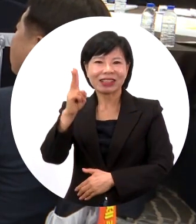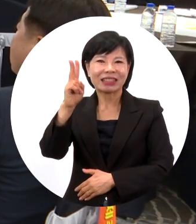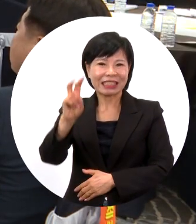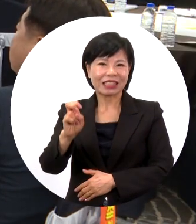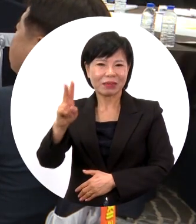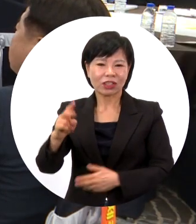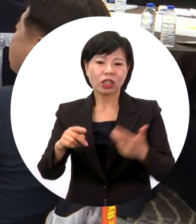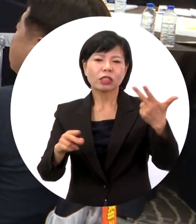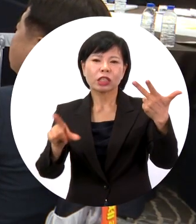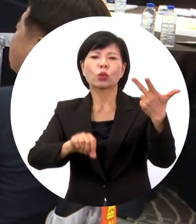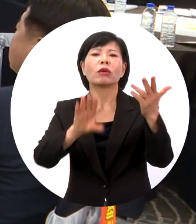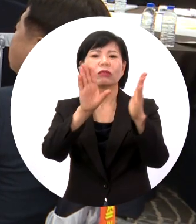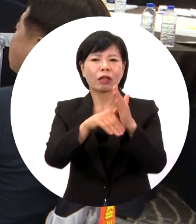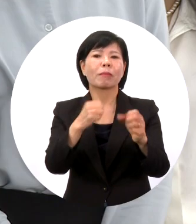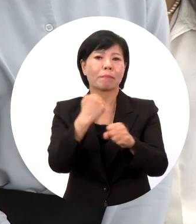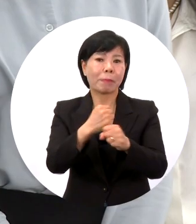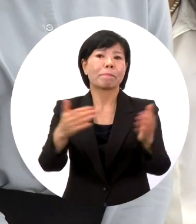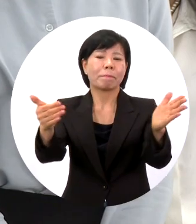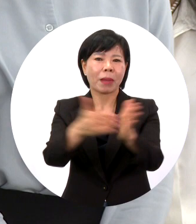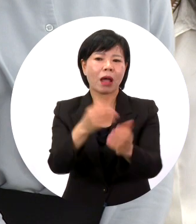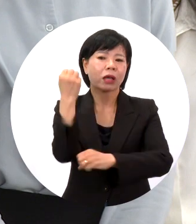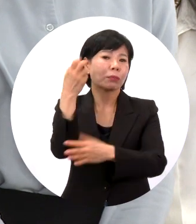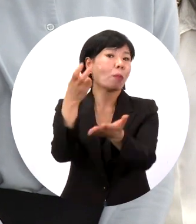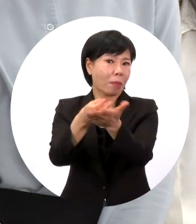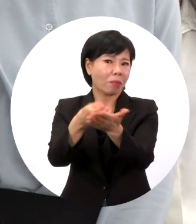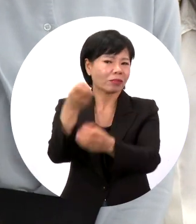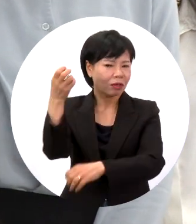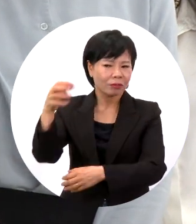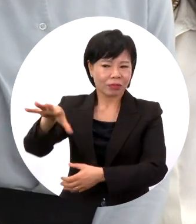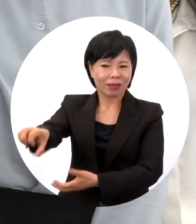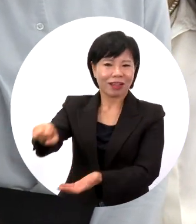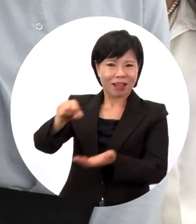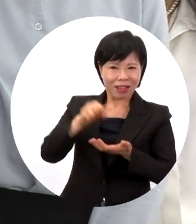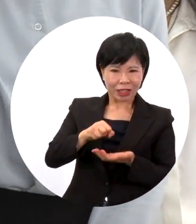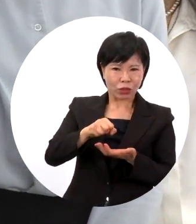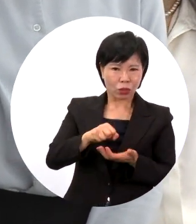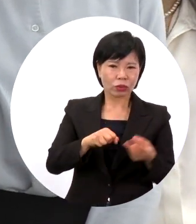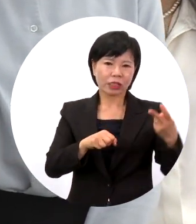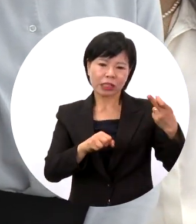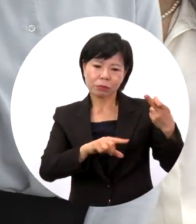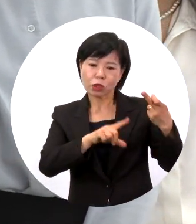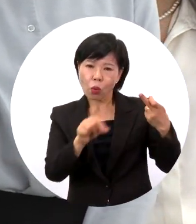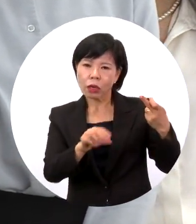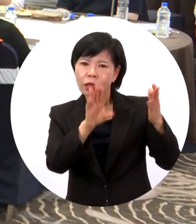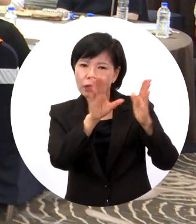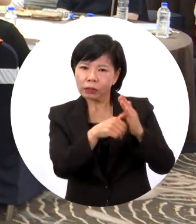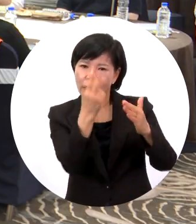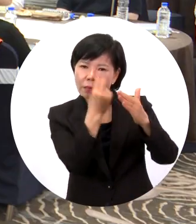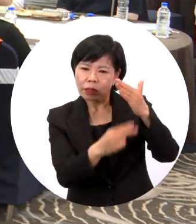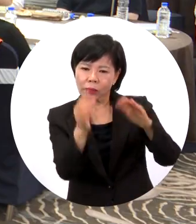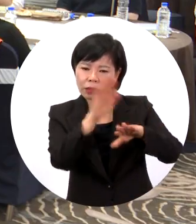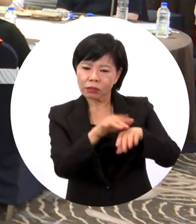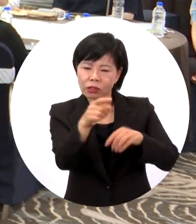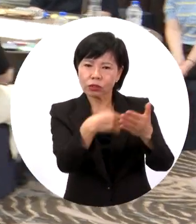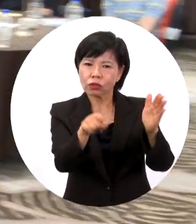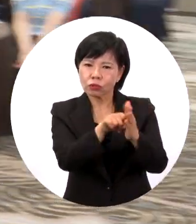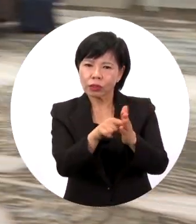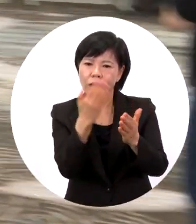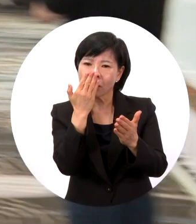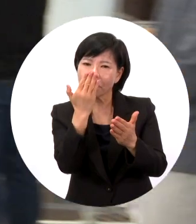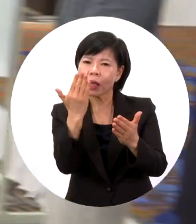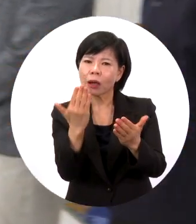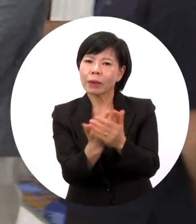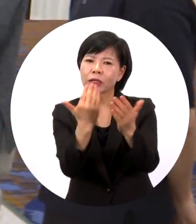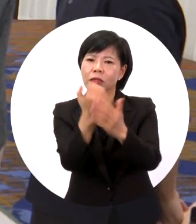2022년 7월에 시행된 지속가능 발전 기본법을 바탕으로 같은 해 12월 제주 미래 비전 실현을 위한 지속가능